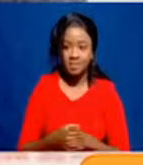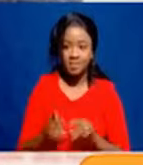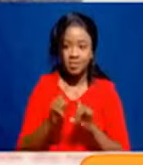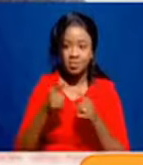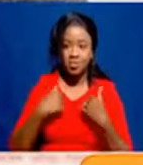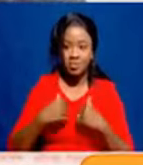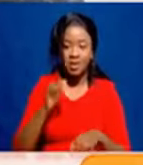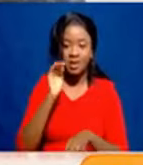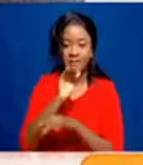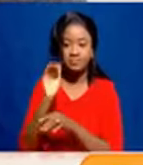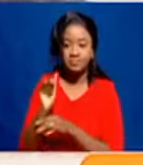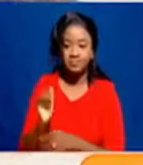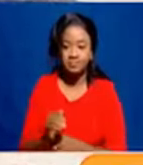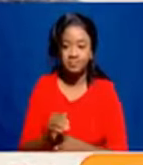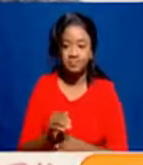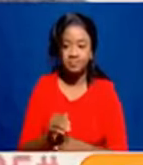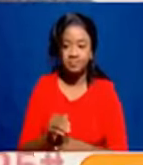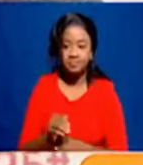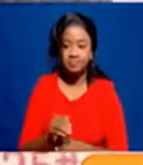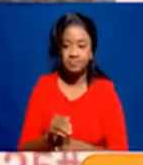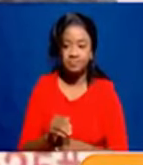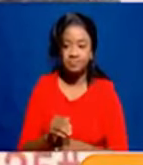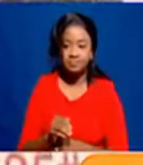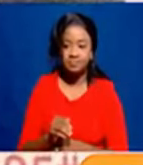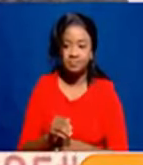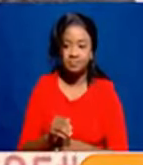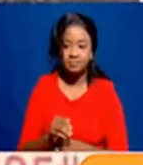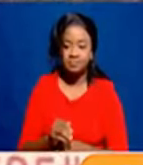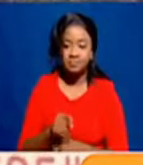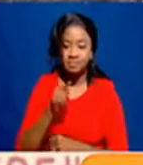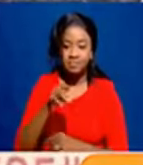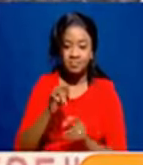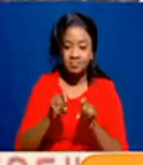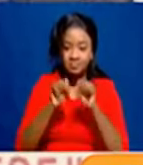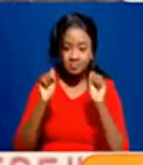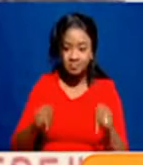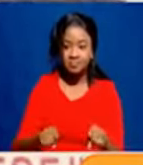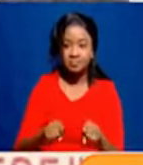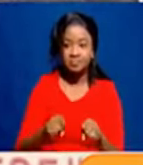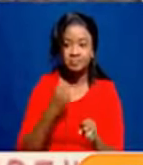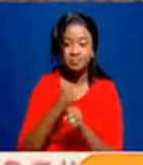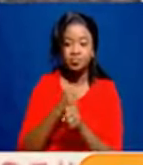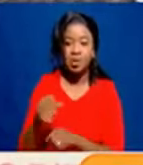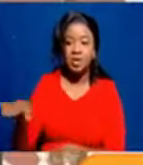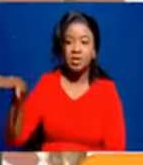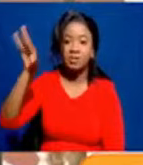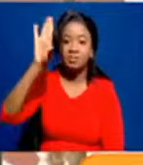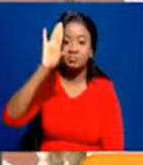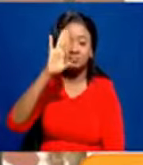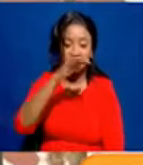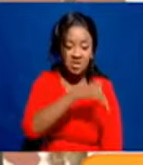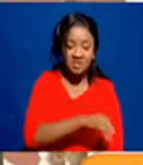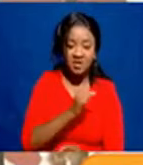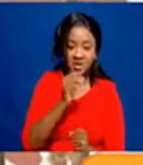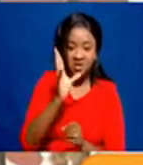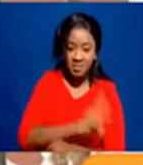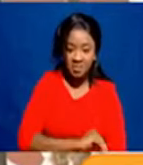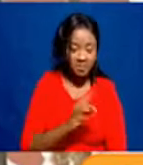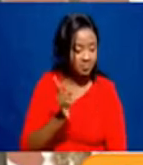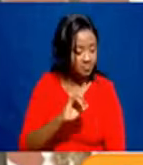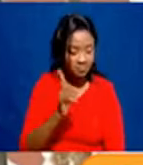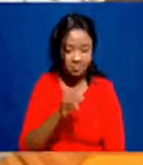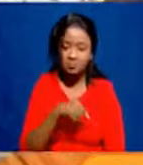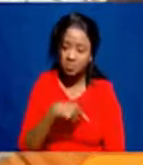yako, but the only thing I want to ask you is ikuwe ni system inakuwa inafanya asubuhi, jioni inakufa. Hifadhi ya kitaifa wa